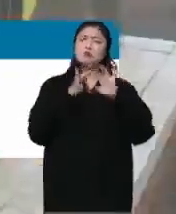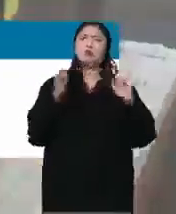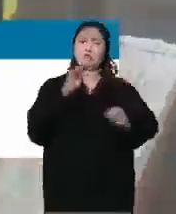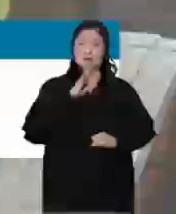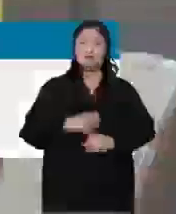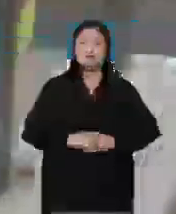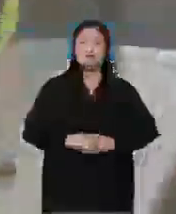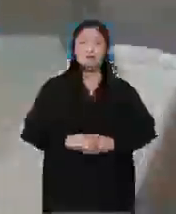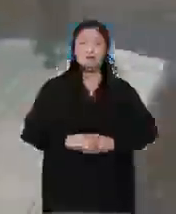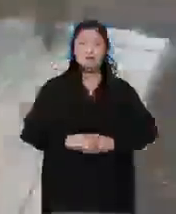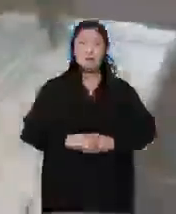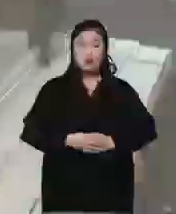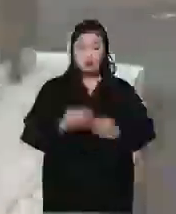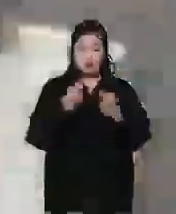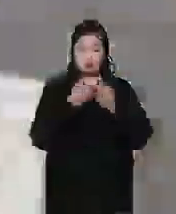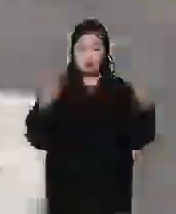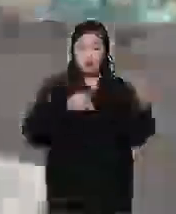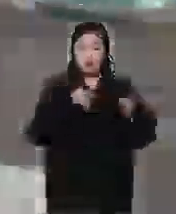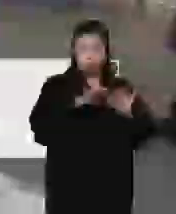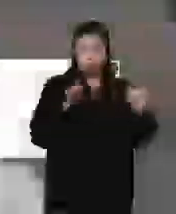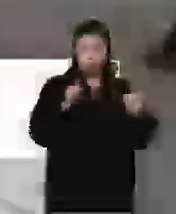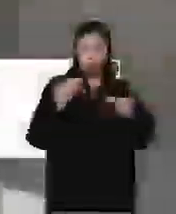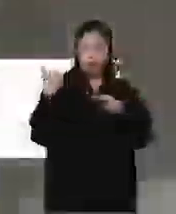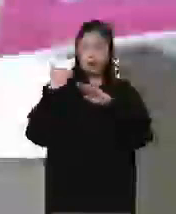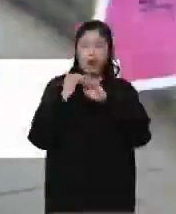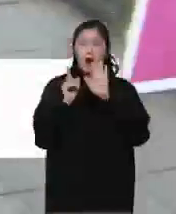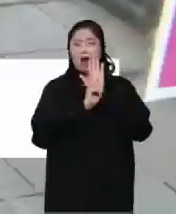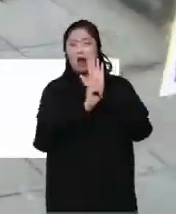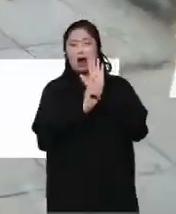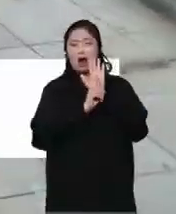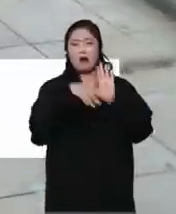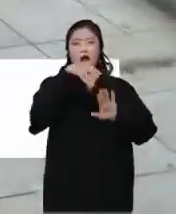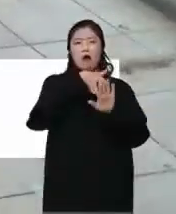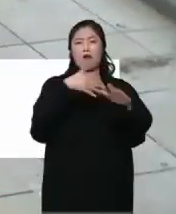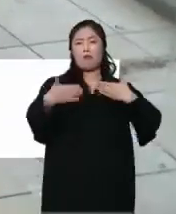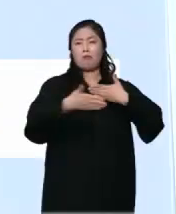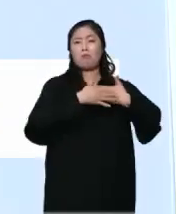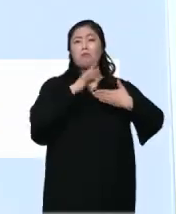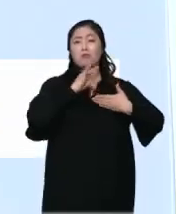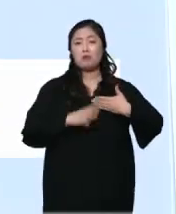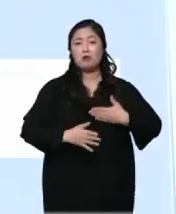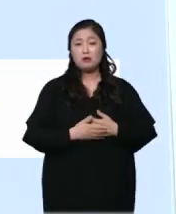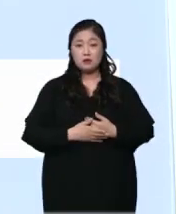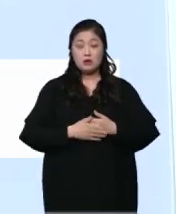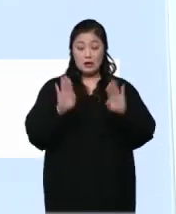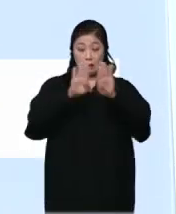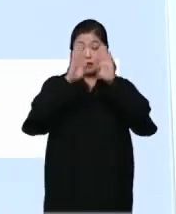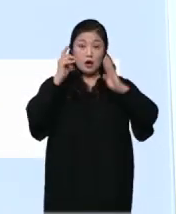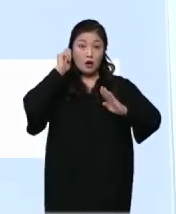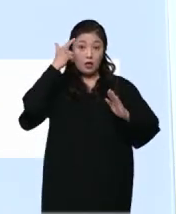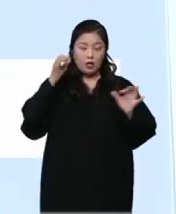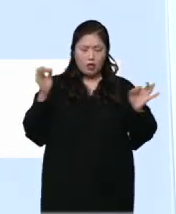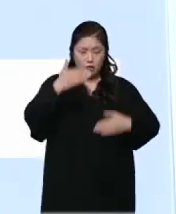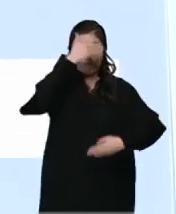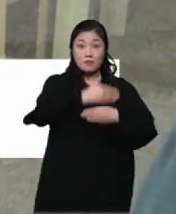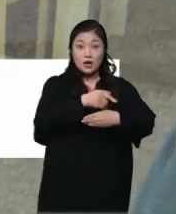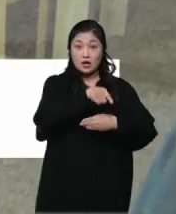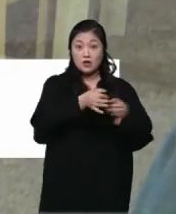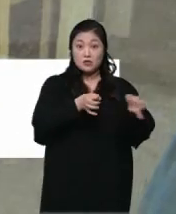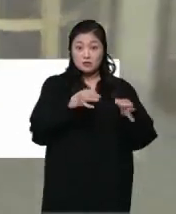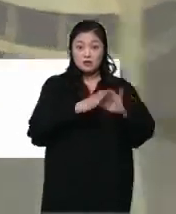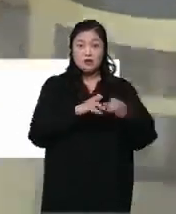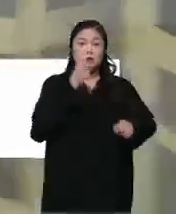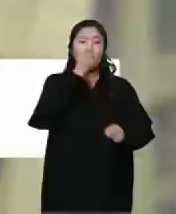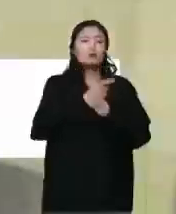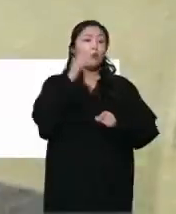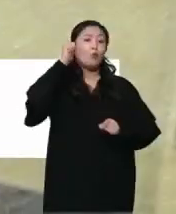내려요. 텅 빈 상가에는 임대를 알리는 현수막만 나붙었습니다. 개업 6개월 만에 문을 닫은 식당은